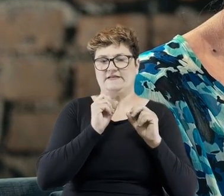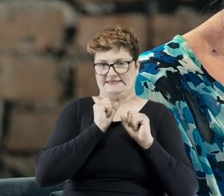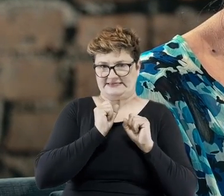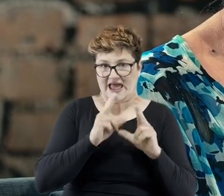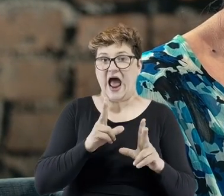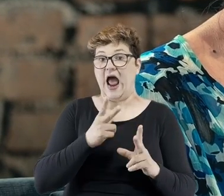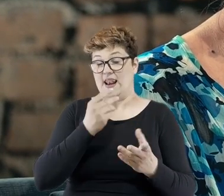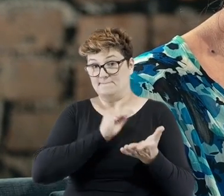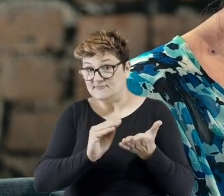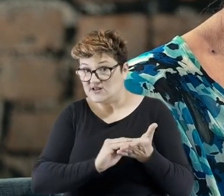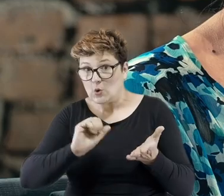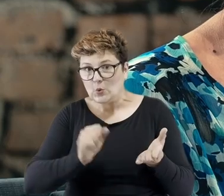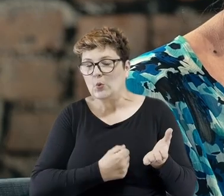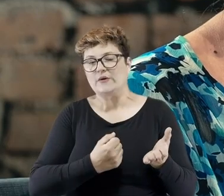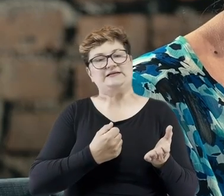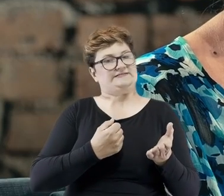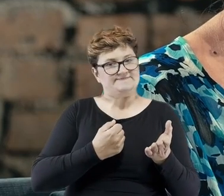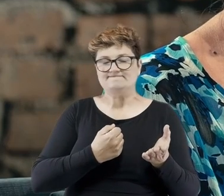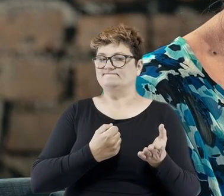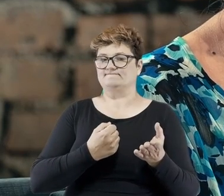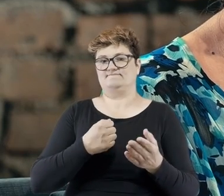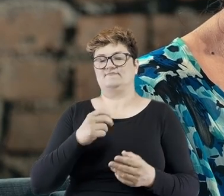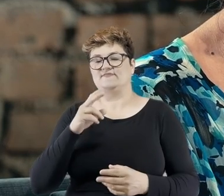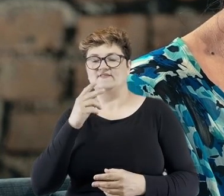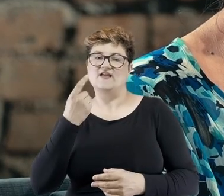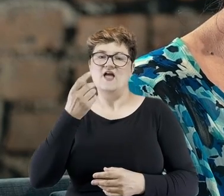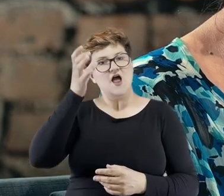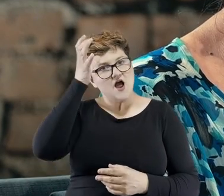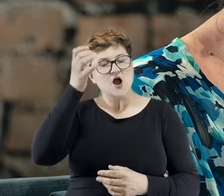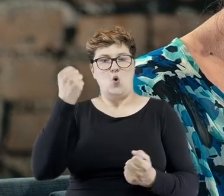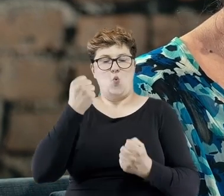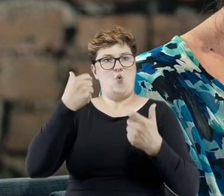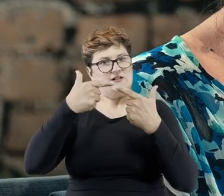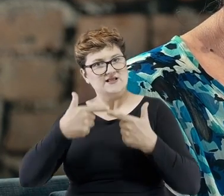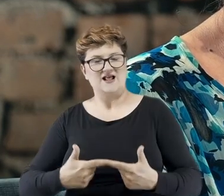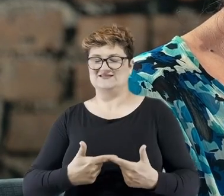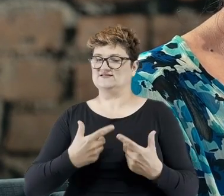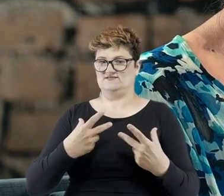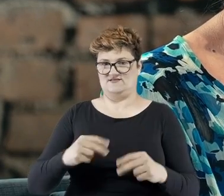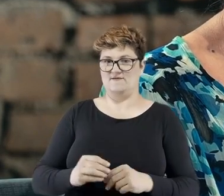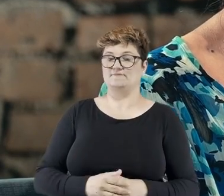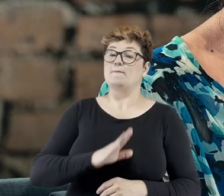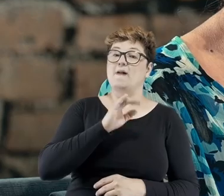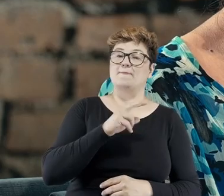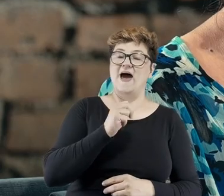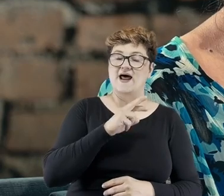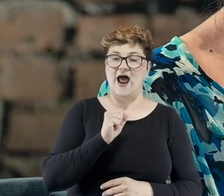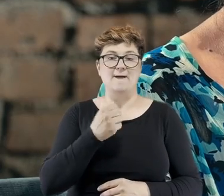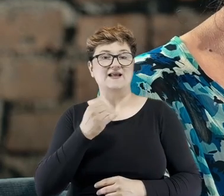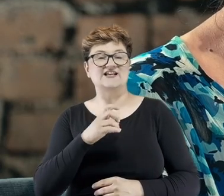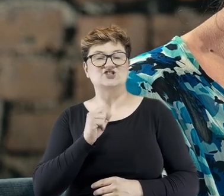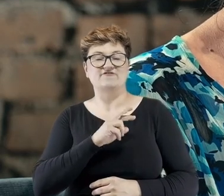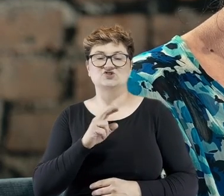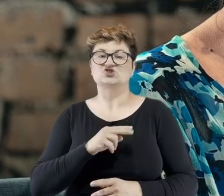niekoniecznie potrafili pisać w tym języku, nie potrafili się posługiwać językiem literackim, więc między innymi Barbara Mielcarzewicz czy